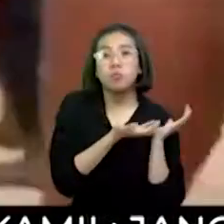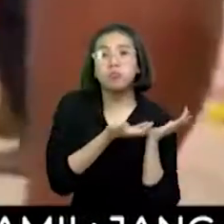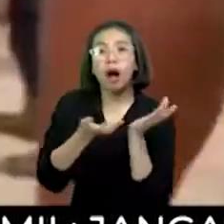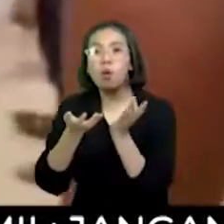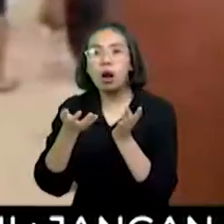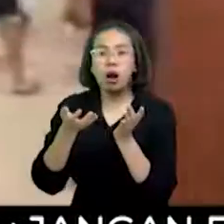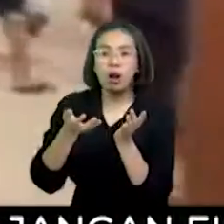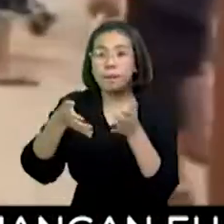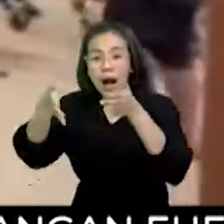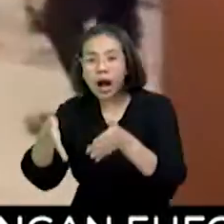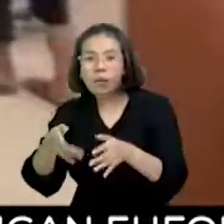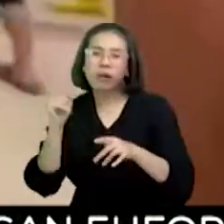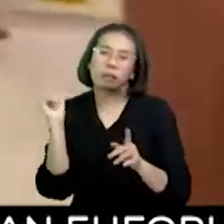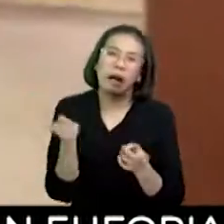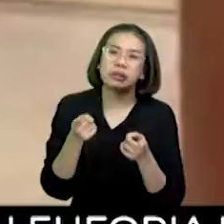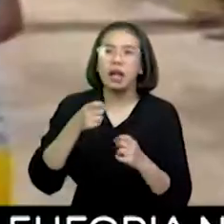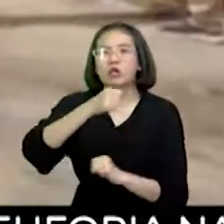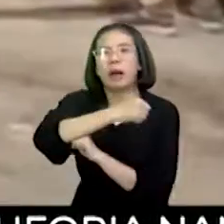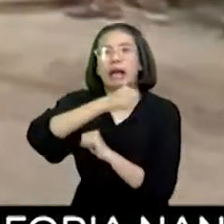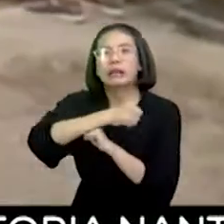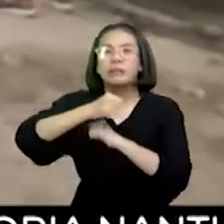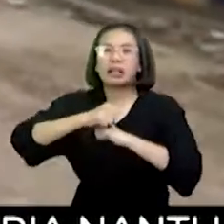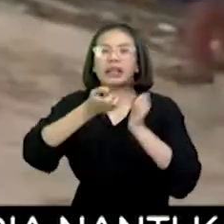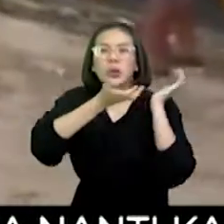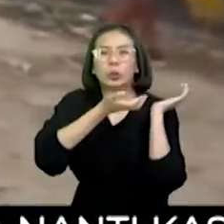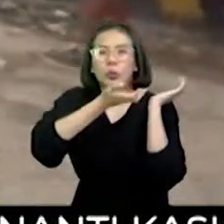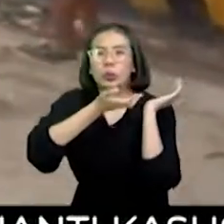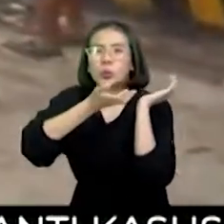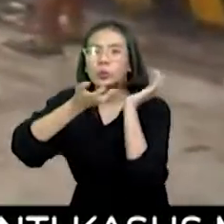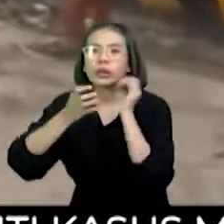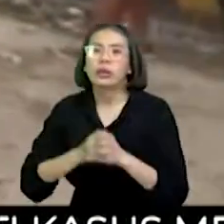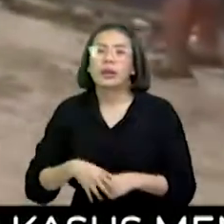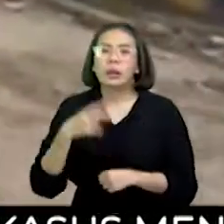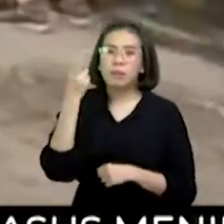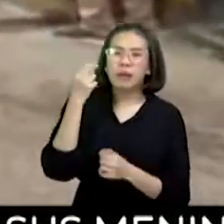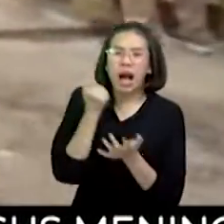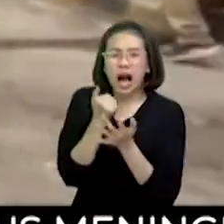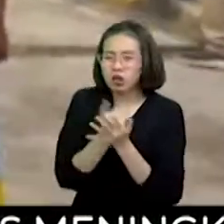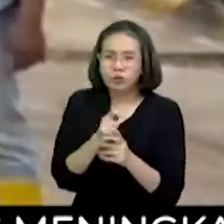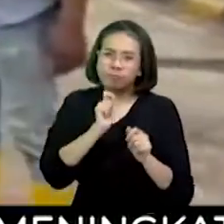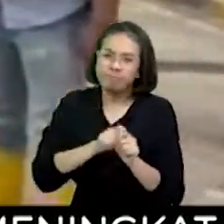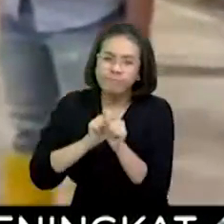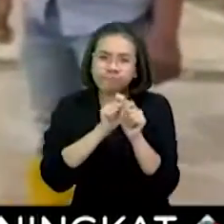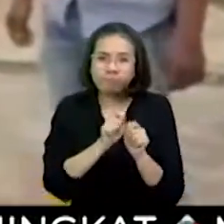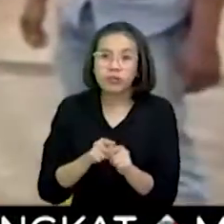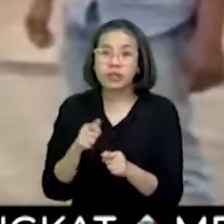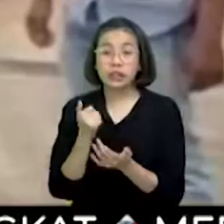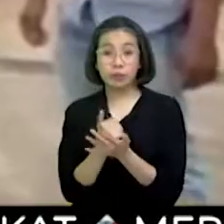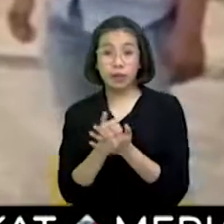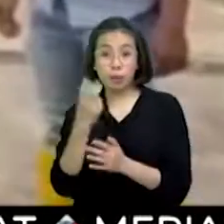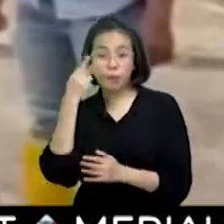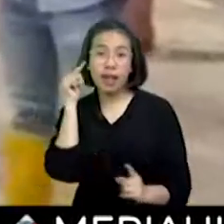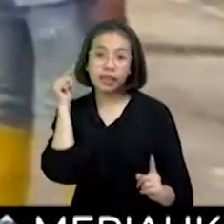juga terpaksa harus melalui jembatan tersebut. Upaya pemerintah untuk memperbaiki jembatan terus dikejar, meski pemerintah